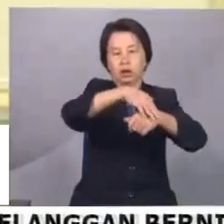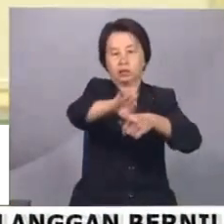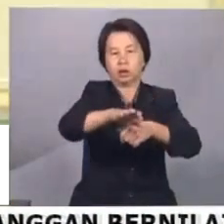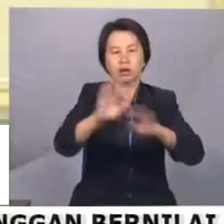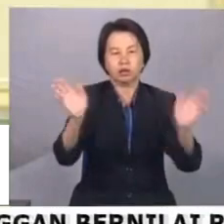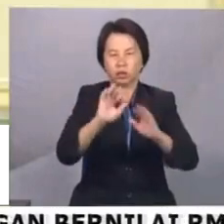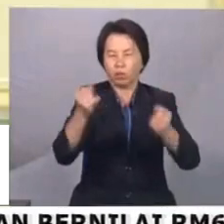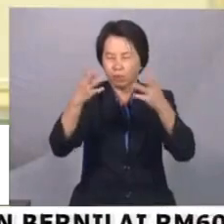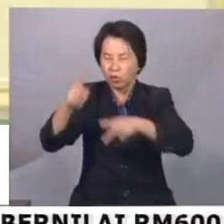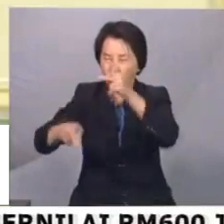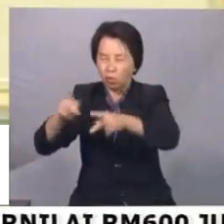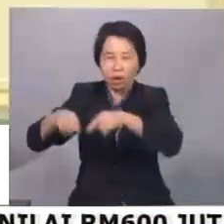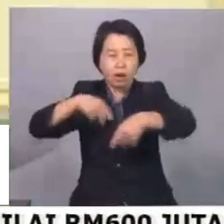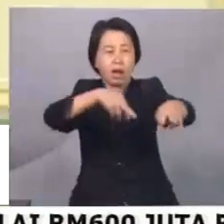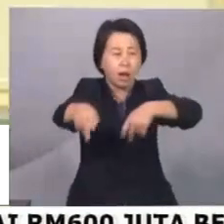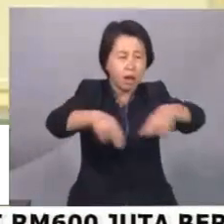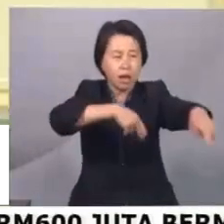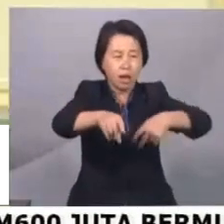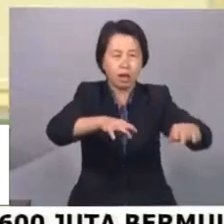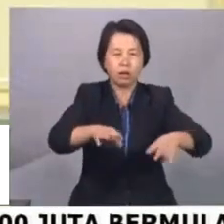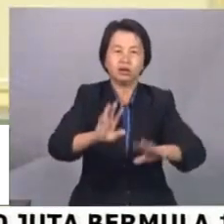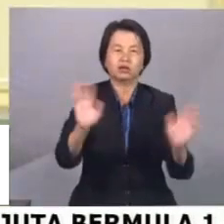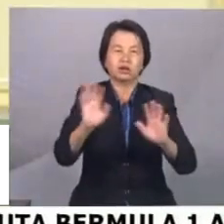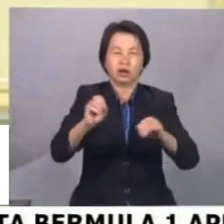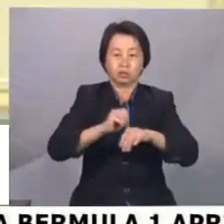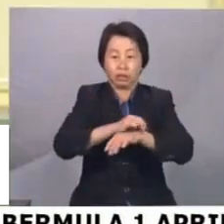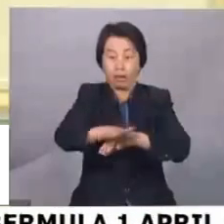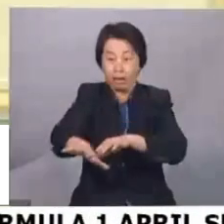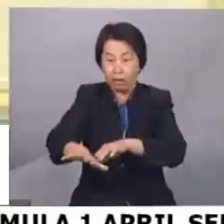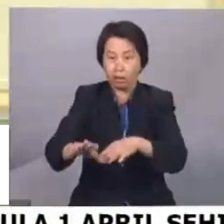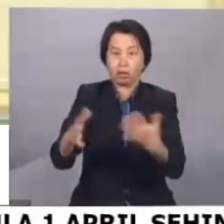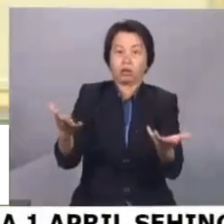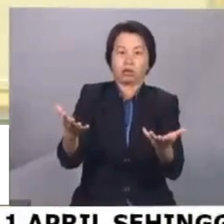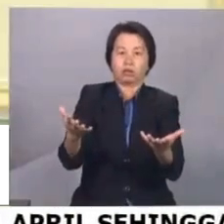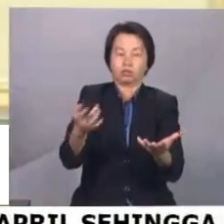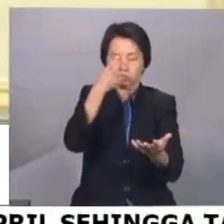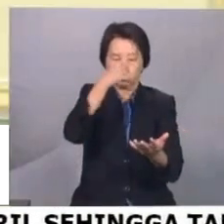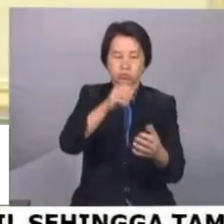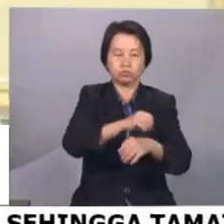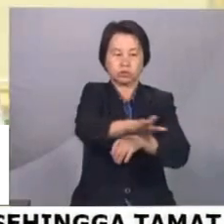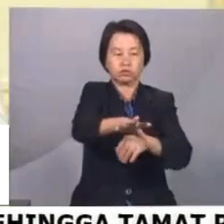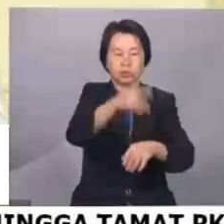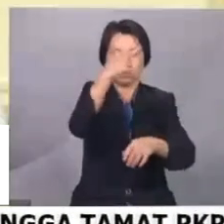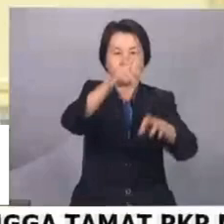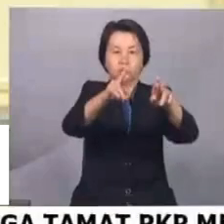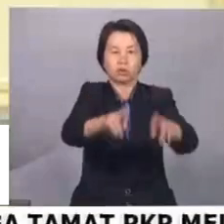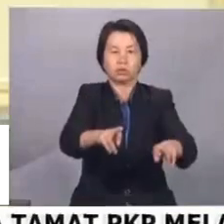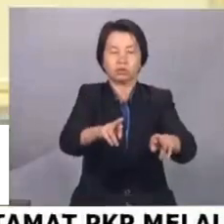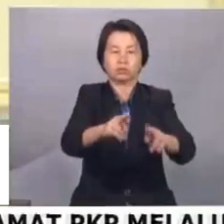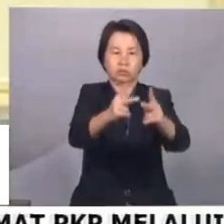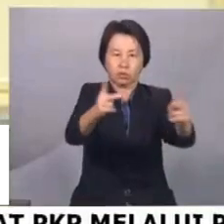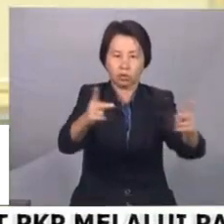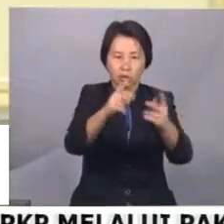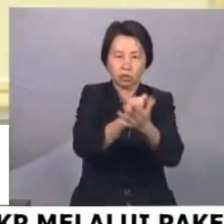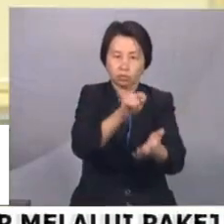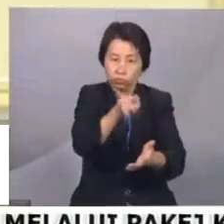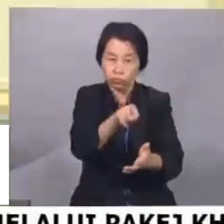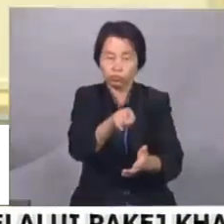berlaku kerana ianya memberikan kesan juga kepada rakyat di kawasan yang terbabit.